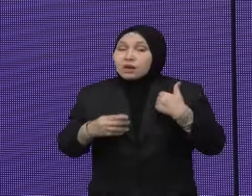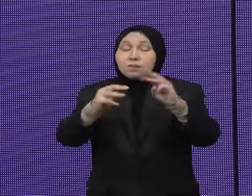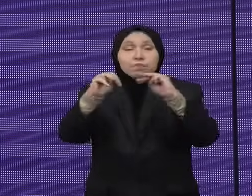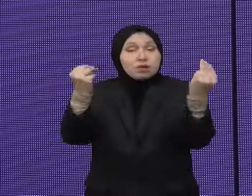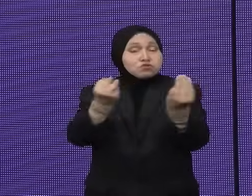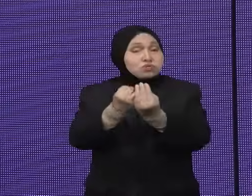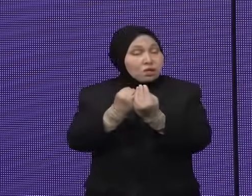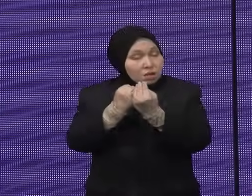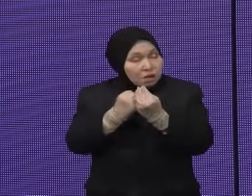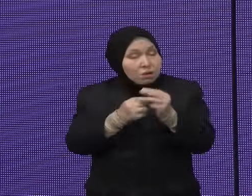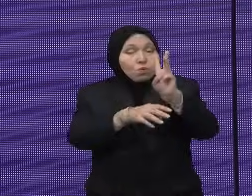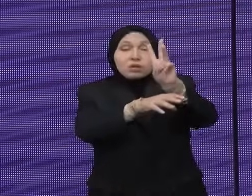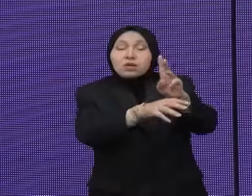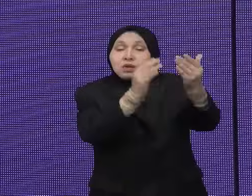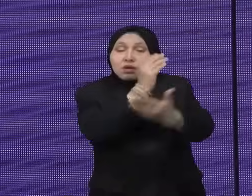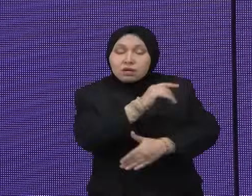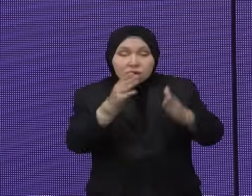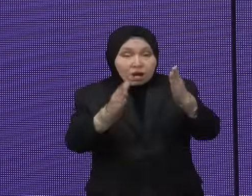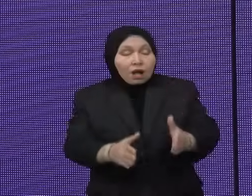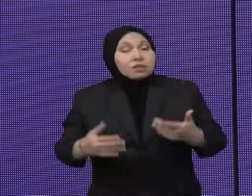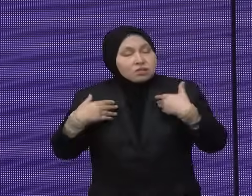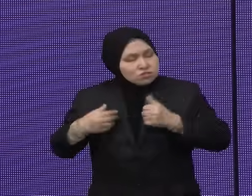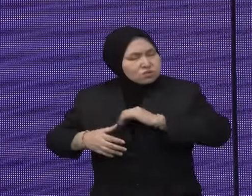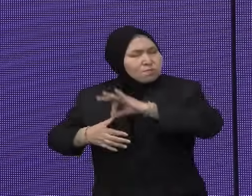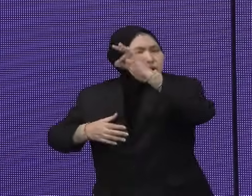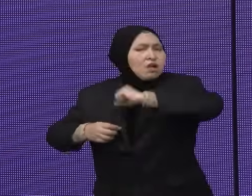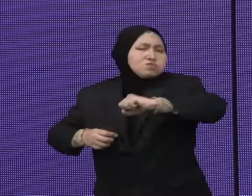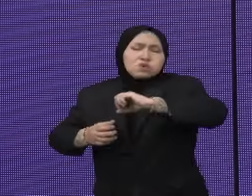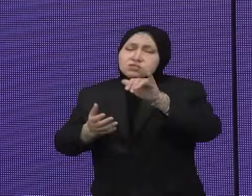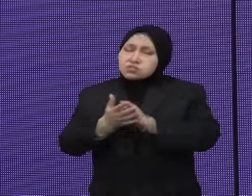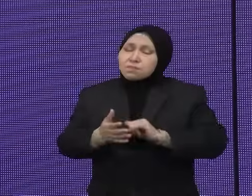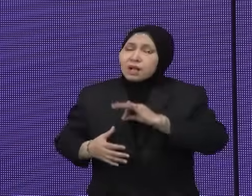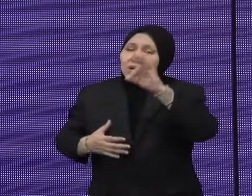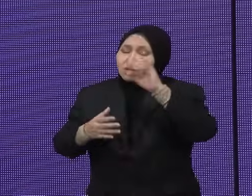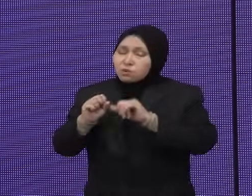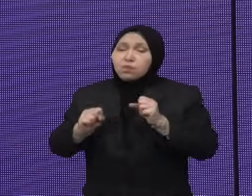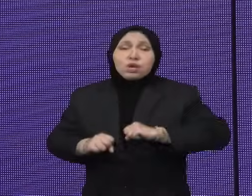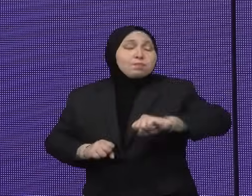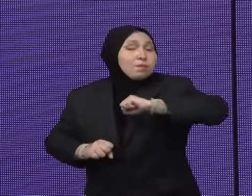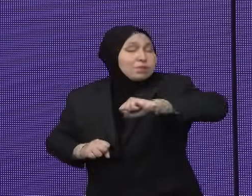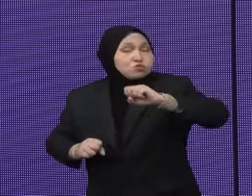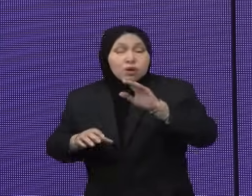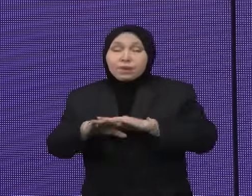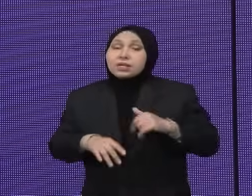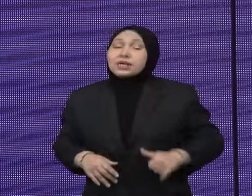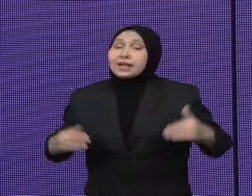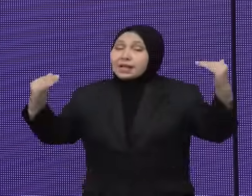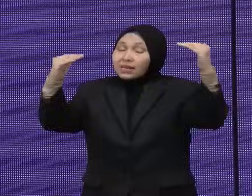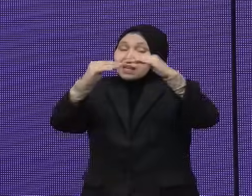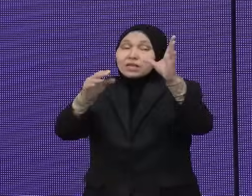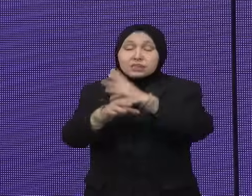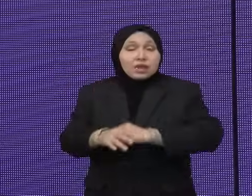masyarakat, warga negara yang ada semangat juang inilah, semangatnya itu boleh memperjuangkan kepada keadilan